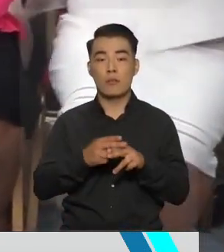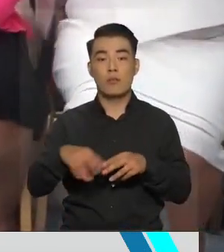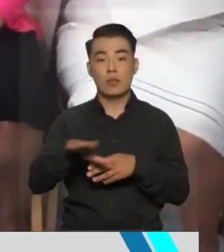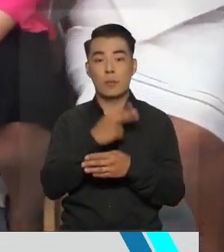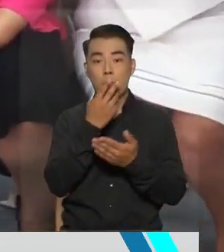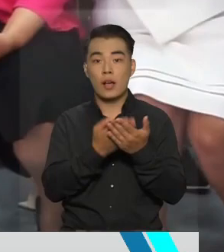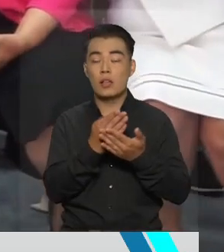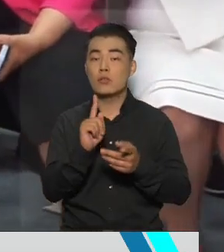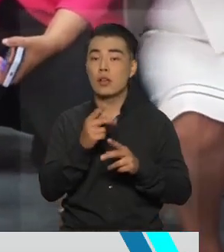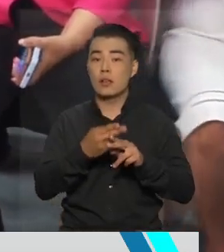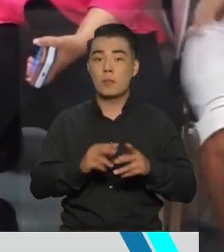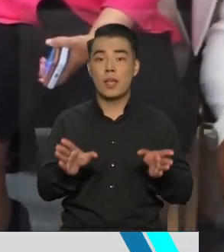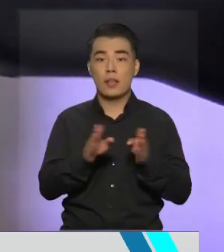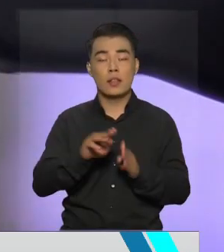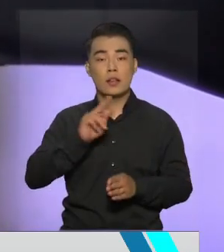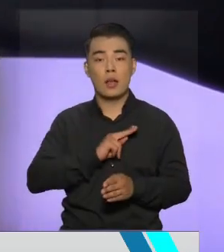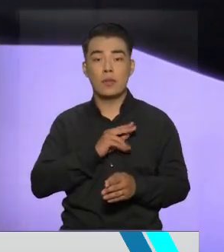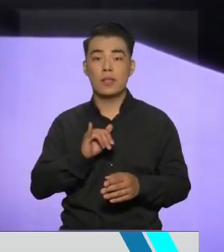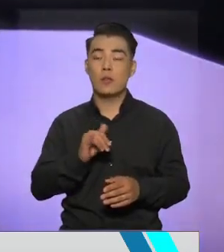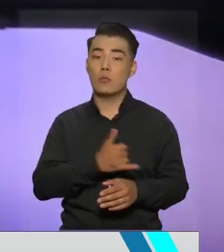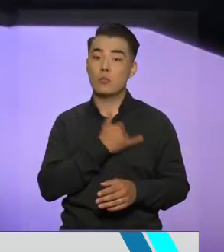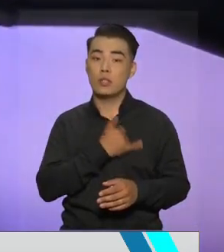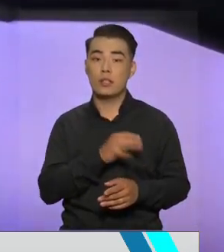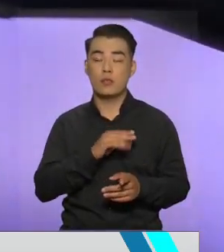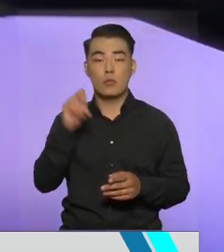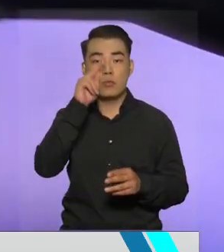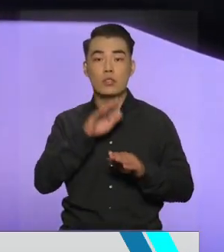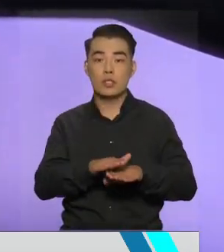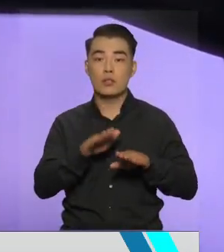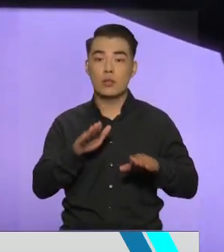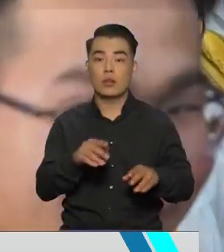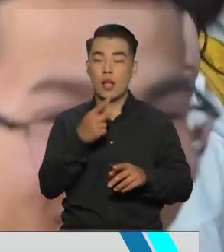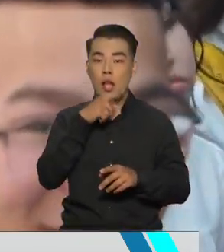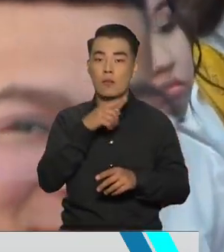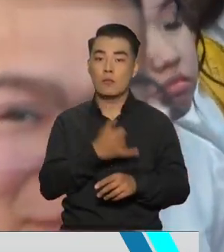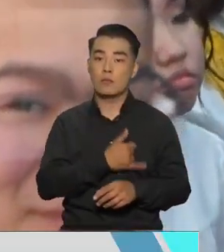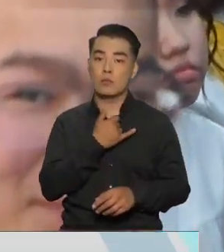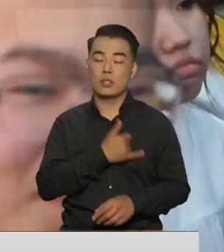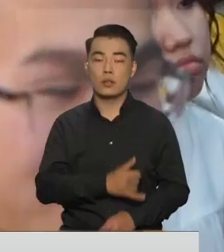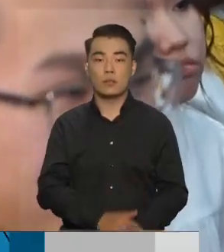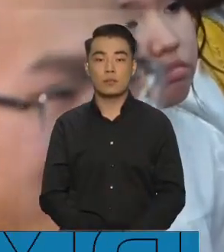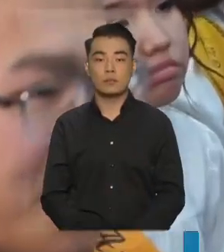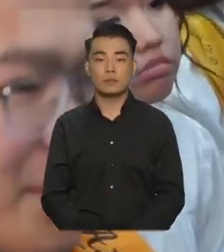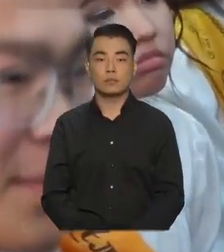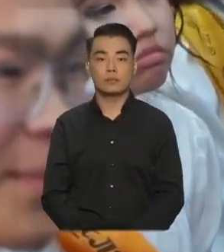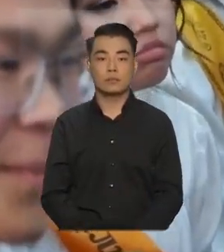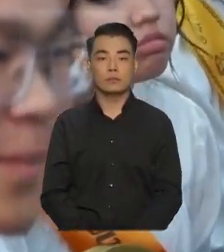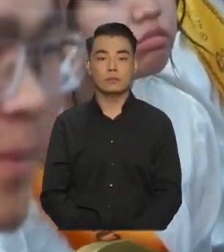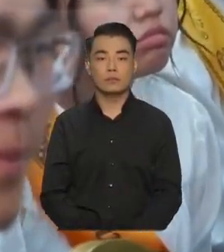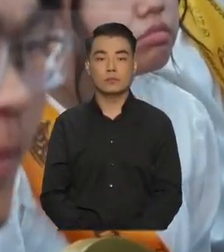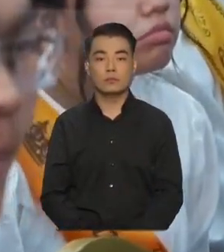результат системной совместной работы и педагогов, и учеников, отмечают учителя. Азамат Айтхалин, Жулдыз Кайрат, Кызыл Жибек, Жулы, Атырау.